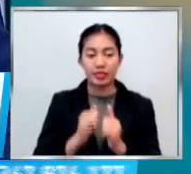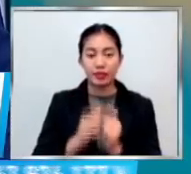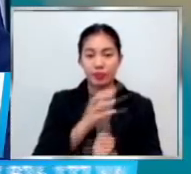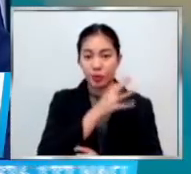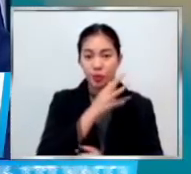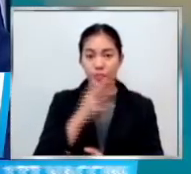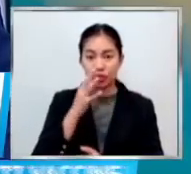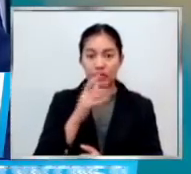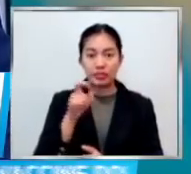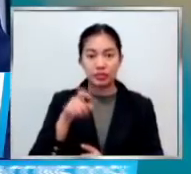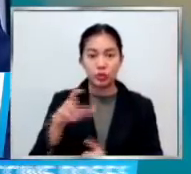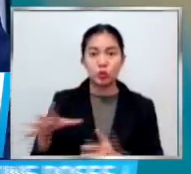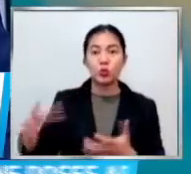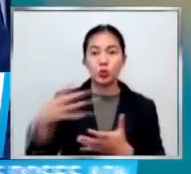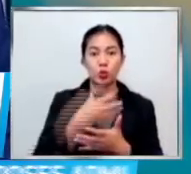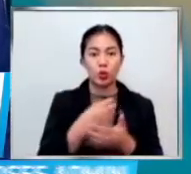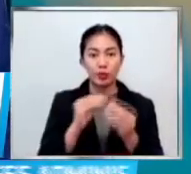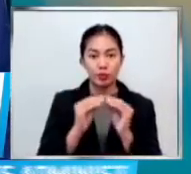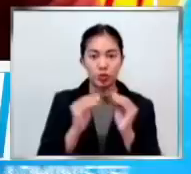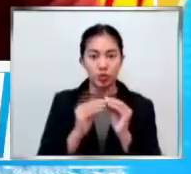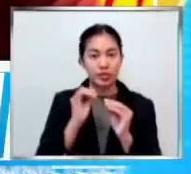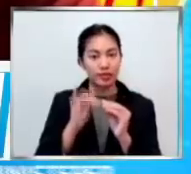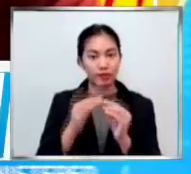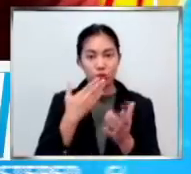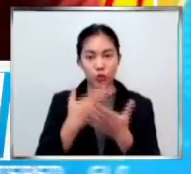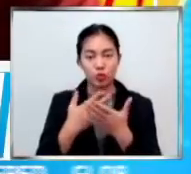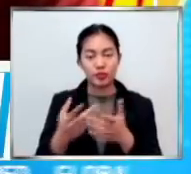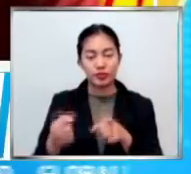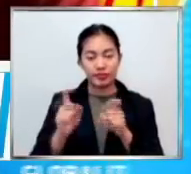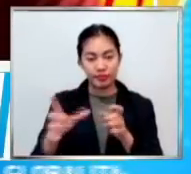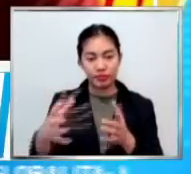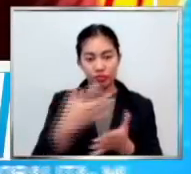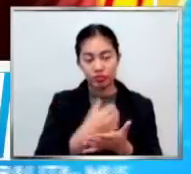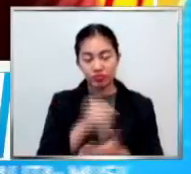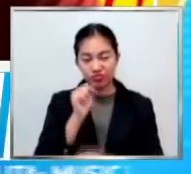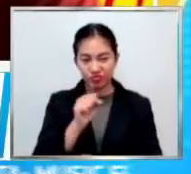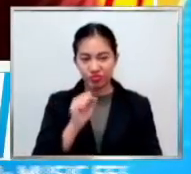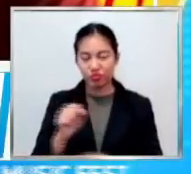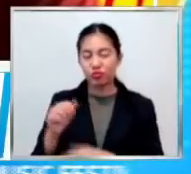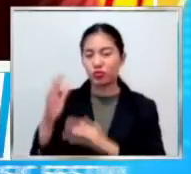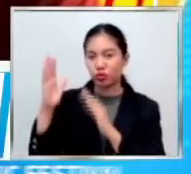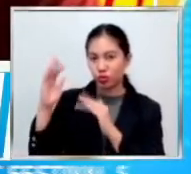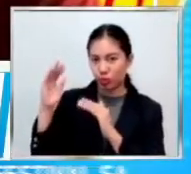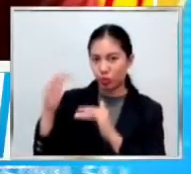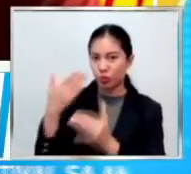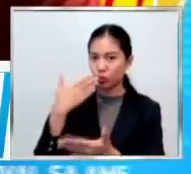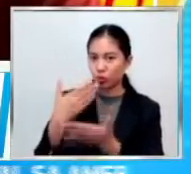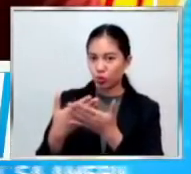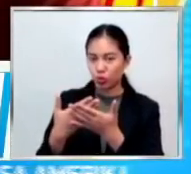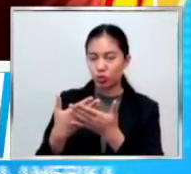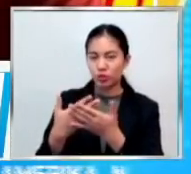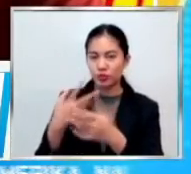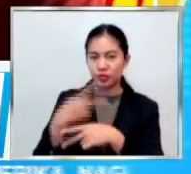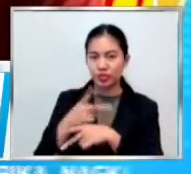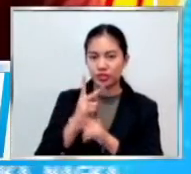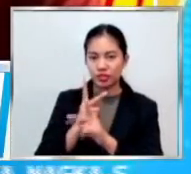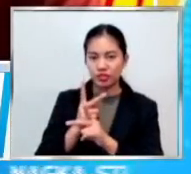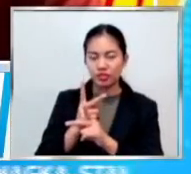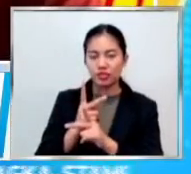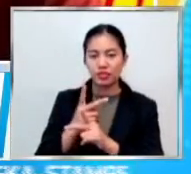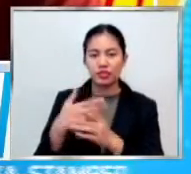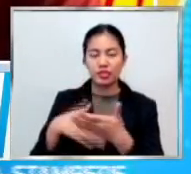Lalo na kung maganda yung ani? We hope na gaganda yung ani sa susunod na cropping. Pero sa